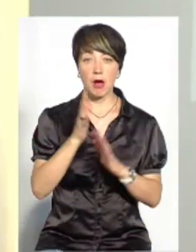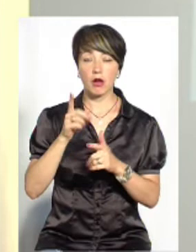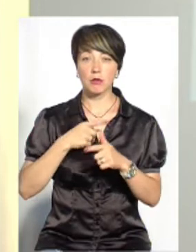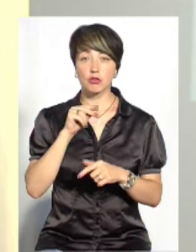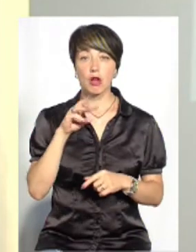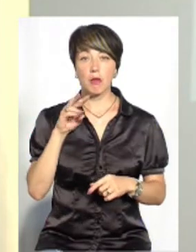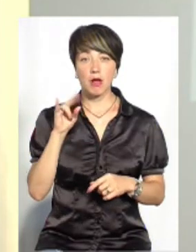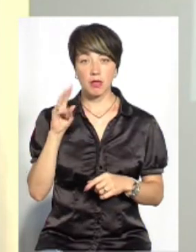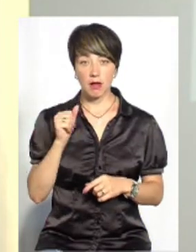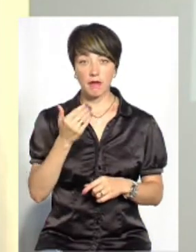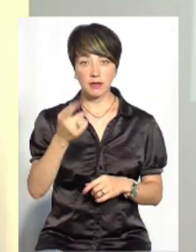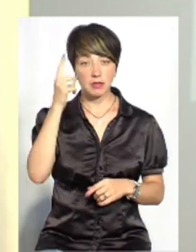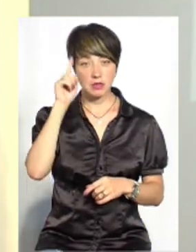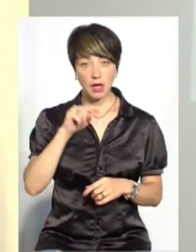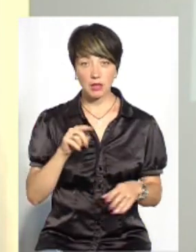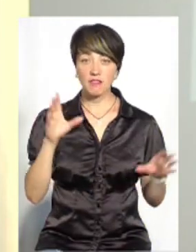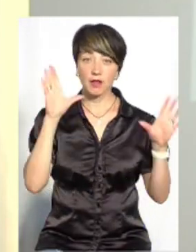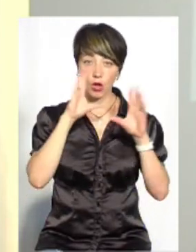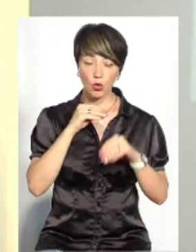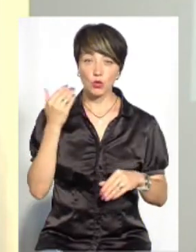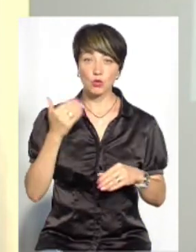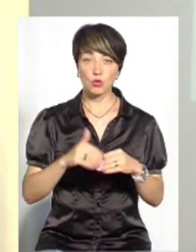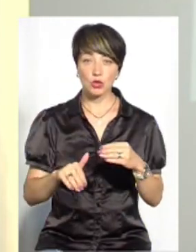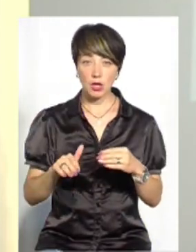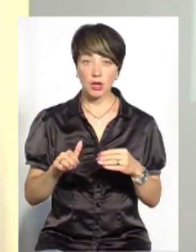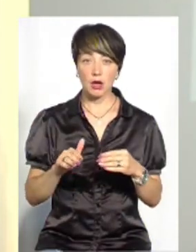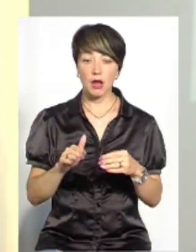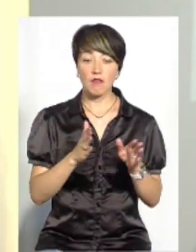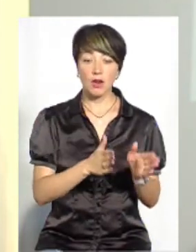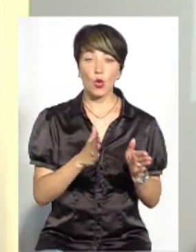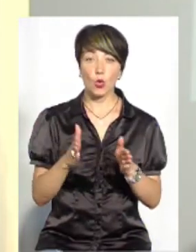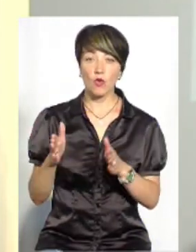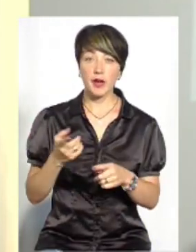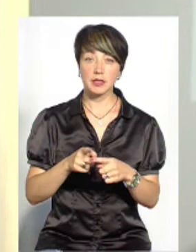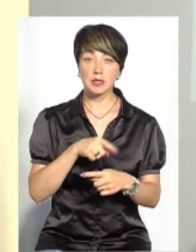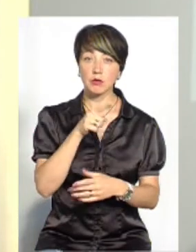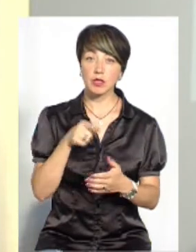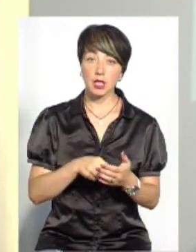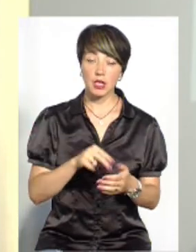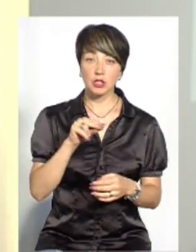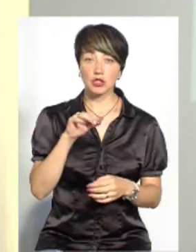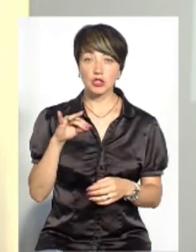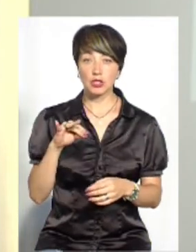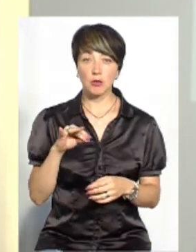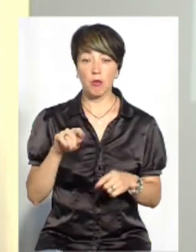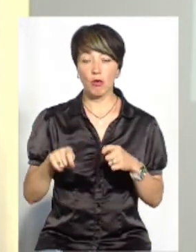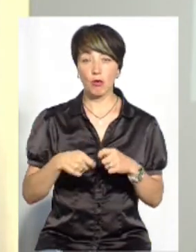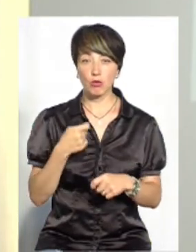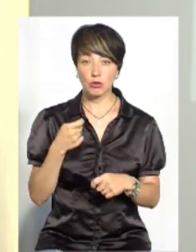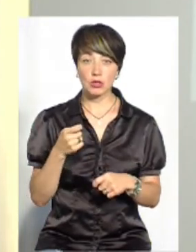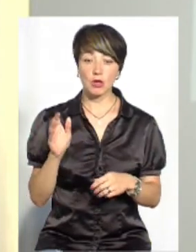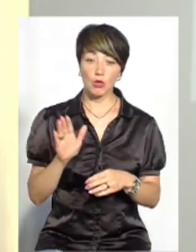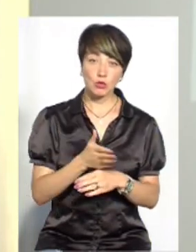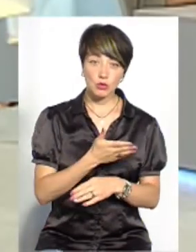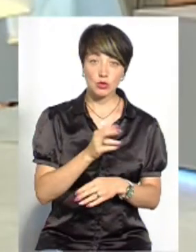Чекмана. Не знаєте, чи вдалося вже урегулювати це питання, чи порушення, чи немає більш порушень, і чи працюють